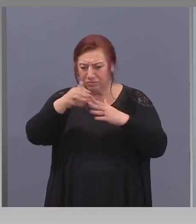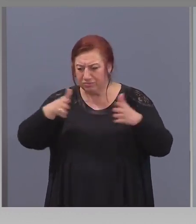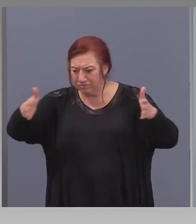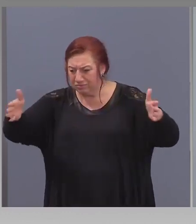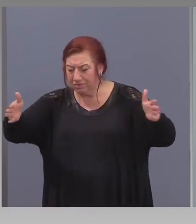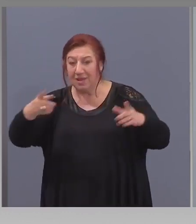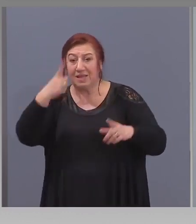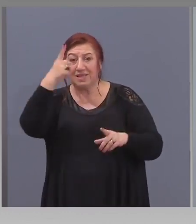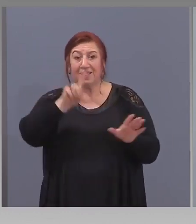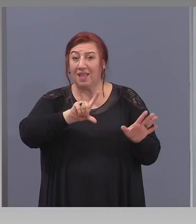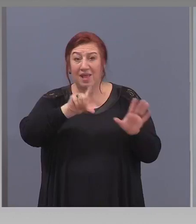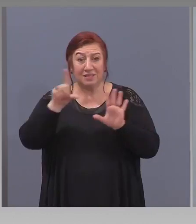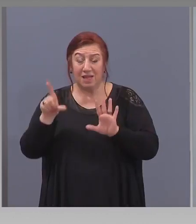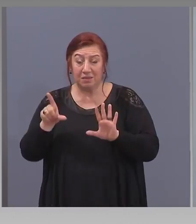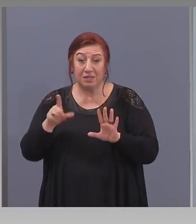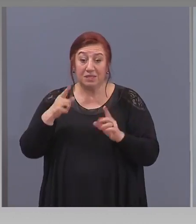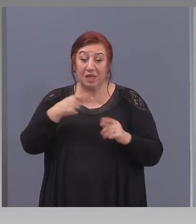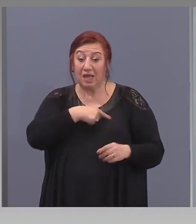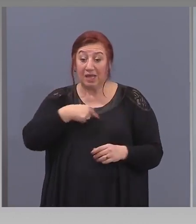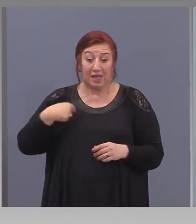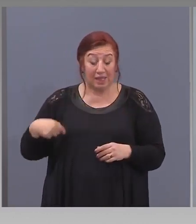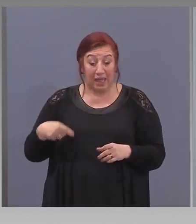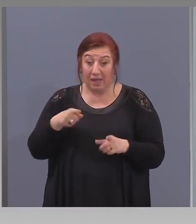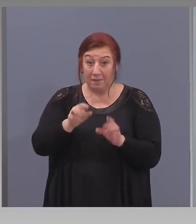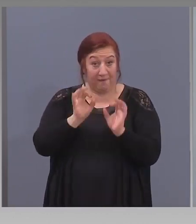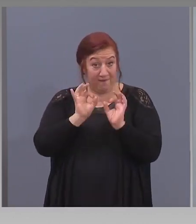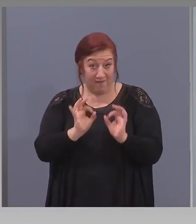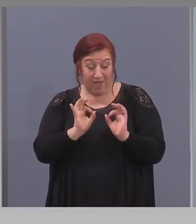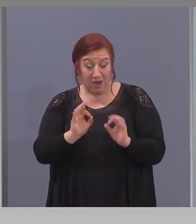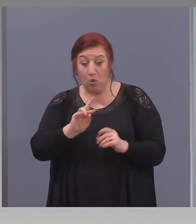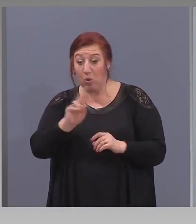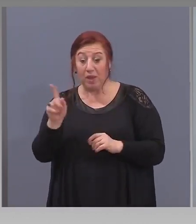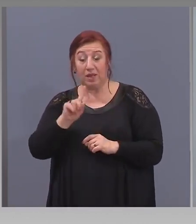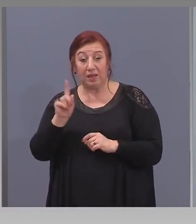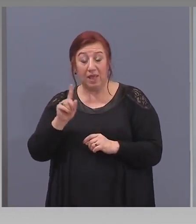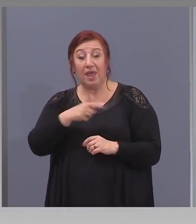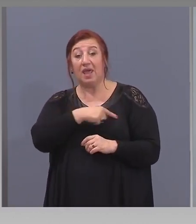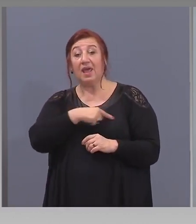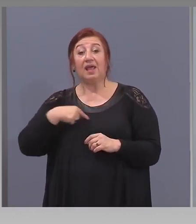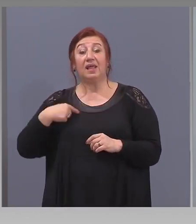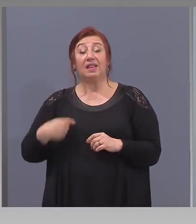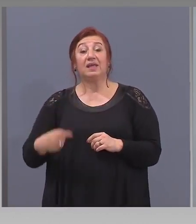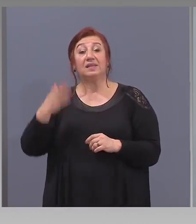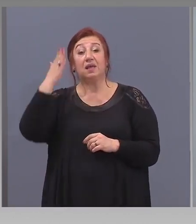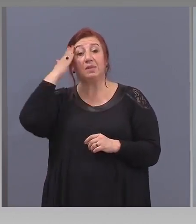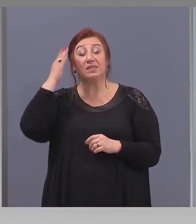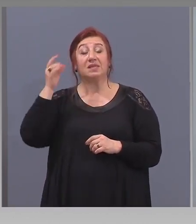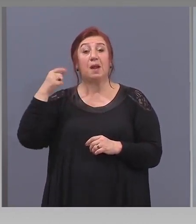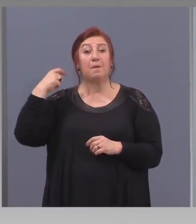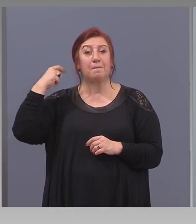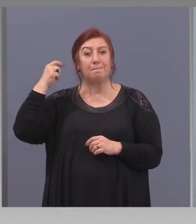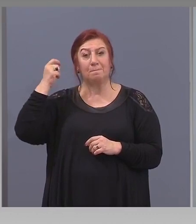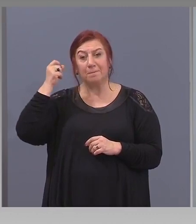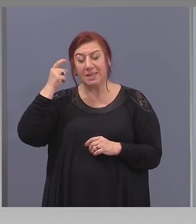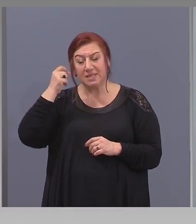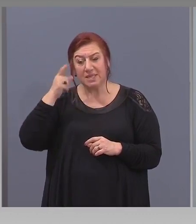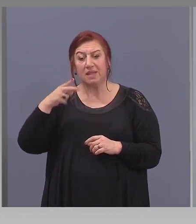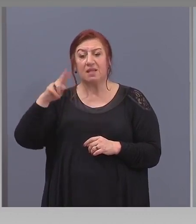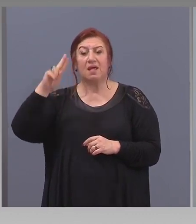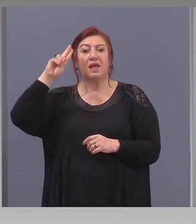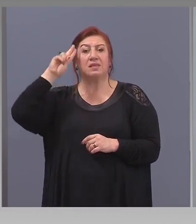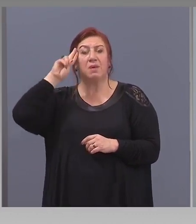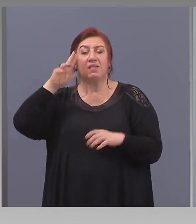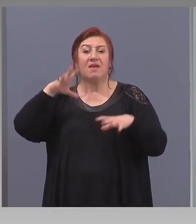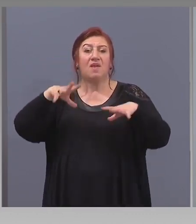Китай. Дали е така, дали не, не мога да кажа, но китайският премиер в момента изпълнява абсолютно ангажимента,